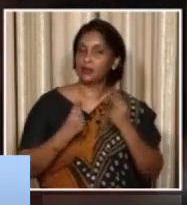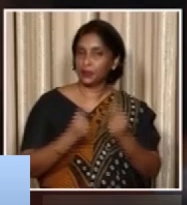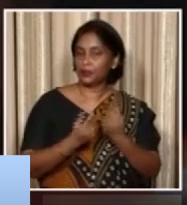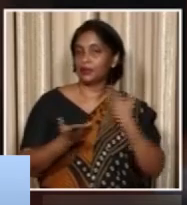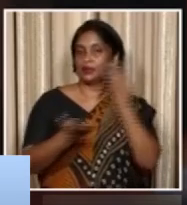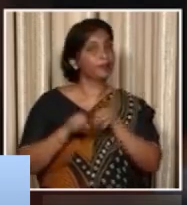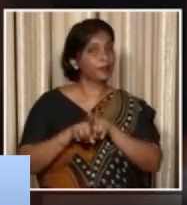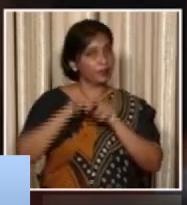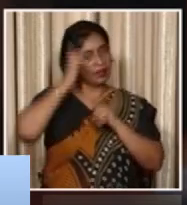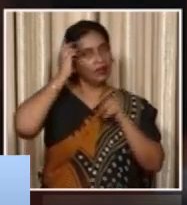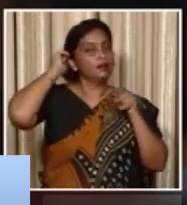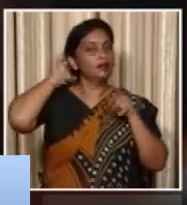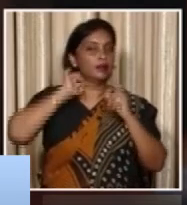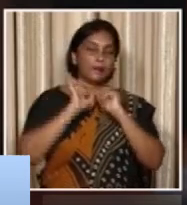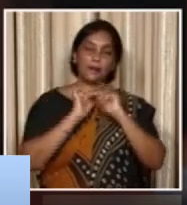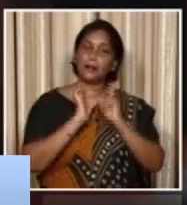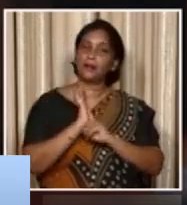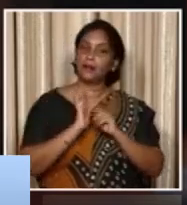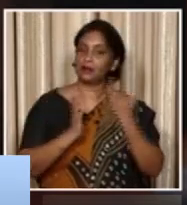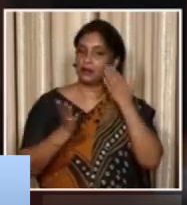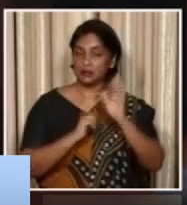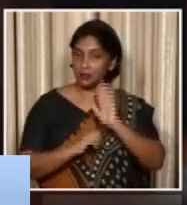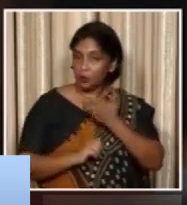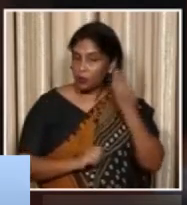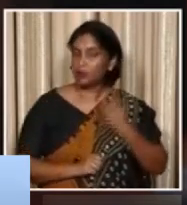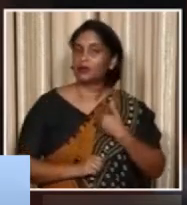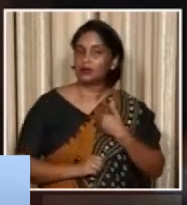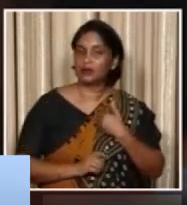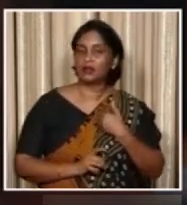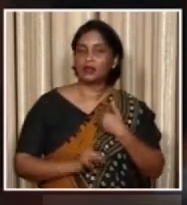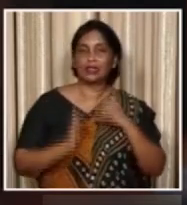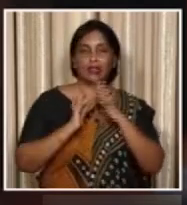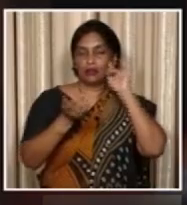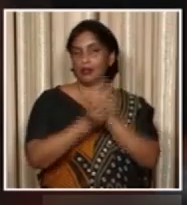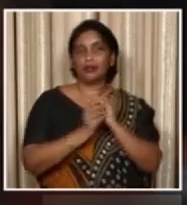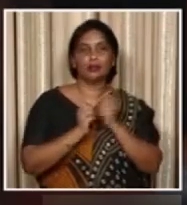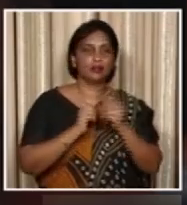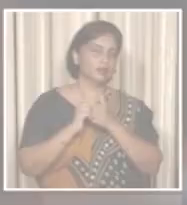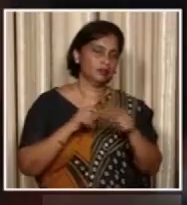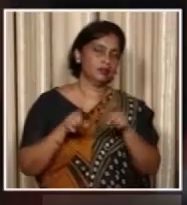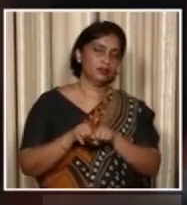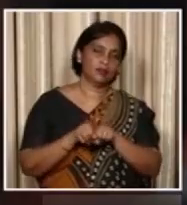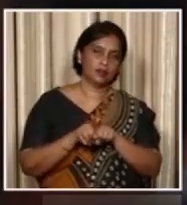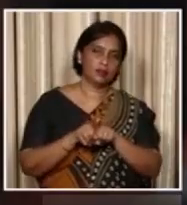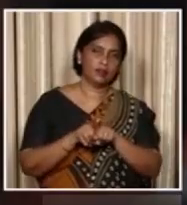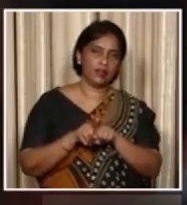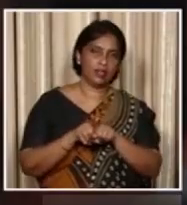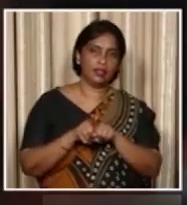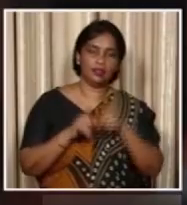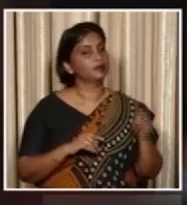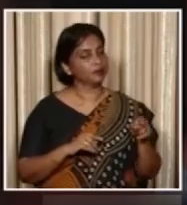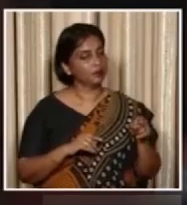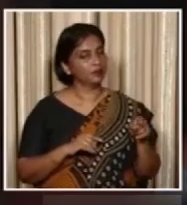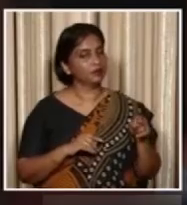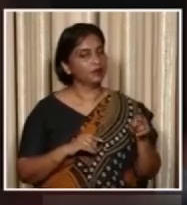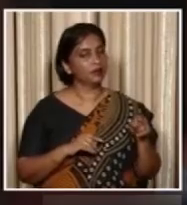ගේන්න බලාපොරොත්තු වෙනවා. ඒ පනත අපිට ගේන්න හැකියාව ලැබුණොත් සයිබර් ආරක්ෂණ අධිකාරිය පිහිටවලා ඒ තුලින් අපිට විශාල වැඩ කොටසක් ක්‍රියාත්මක